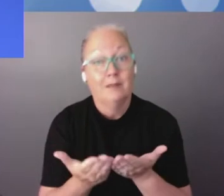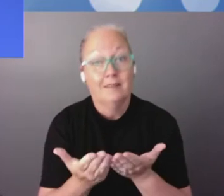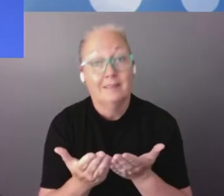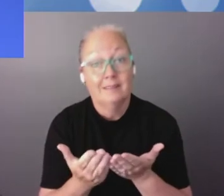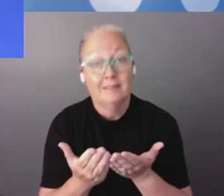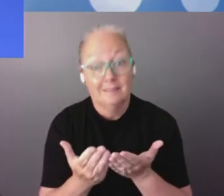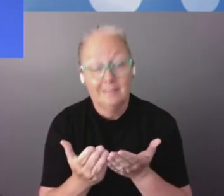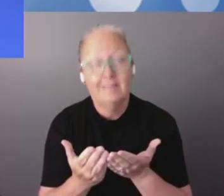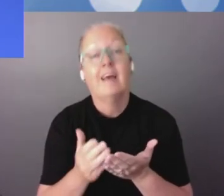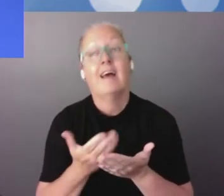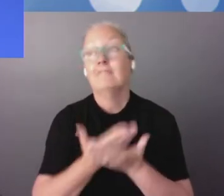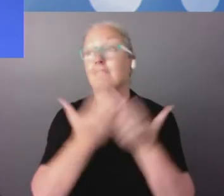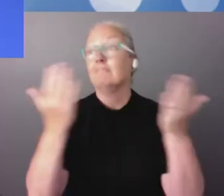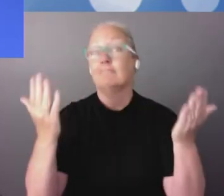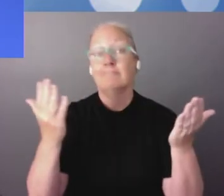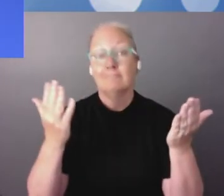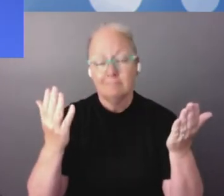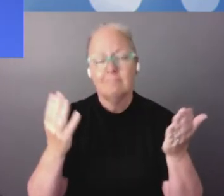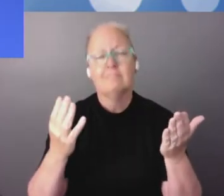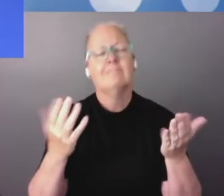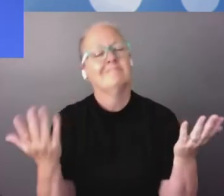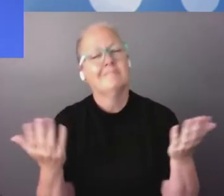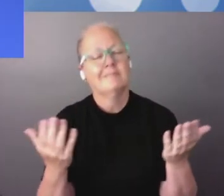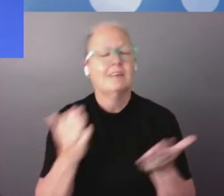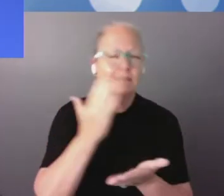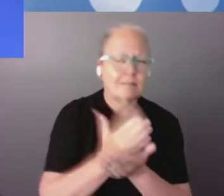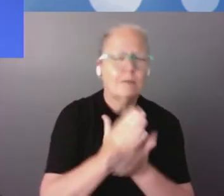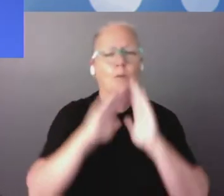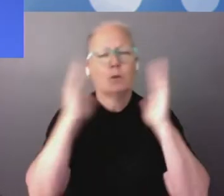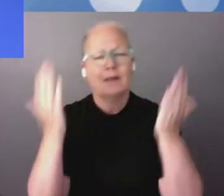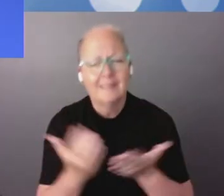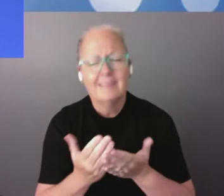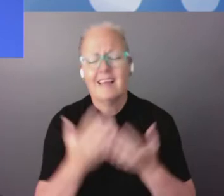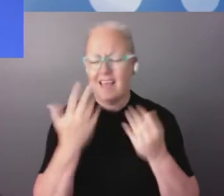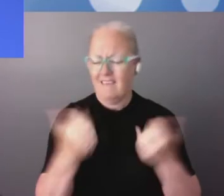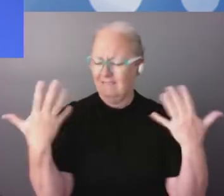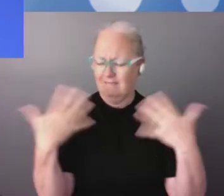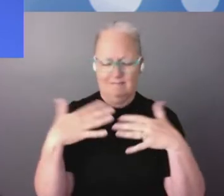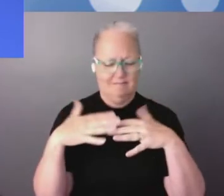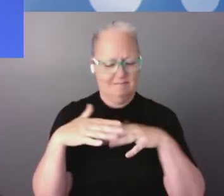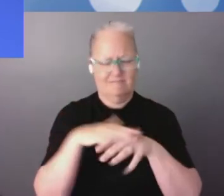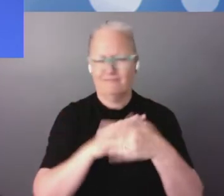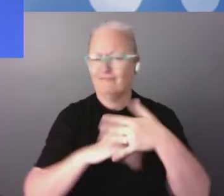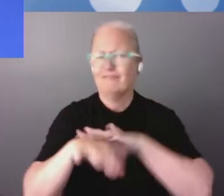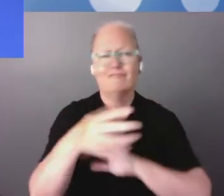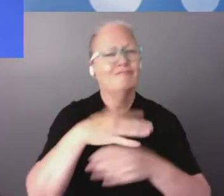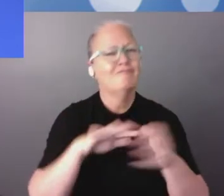littérature, science-fiction, ensuite de plus en plus dans la vie réelle. Et enfin,